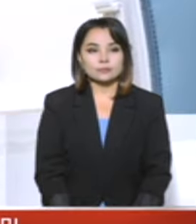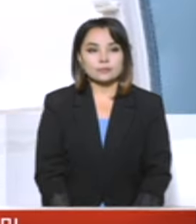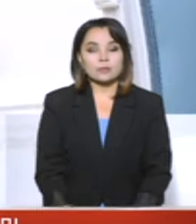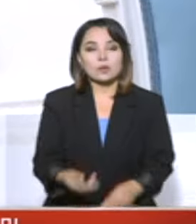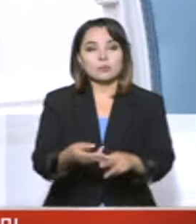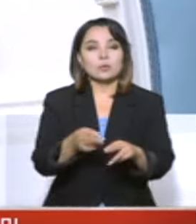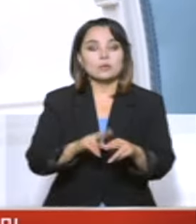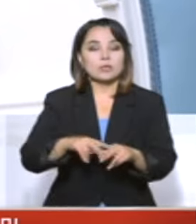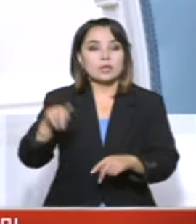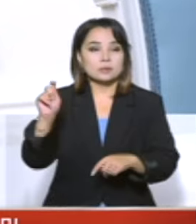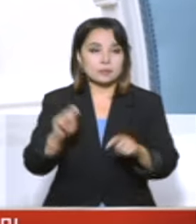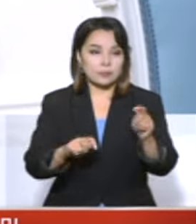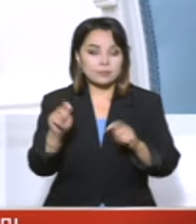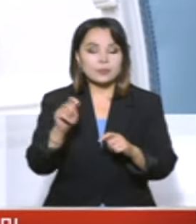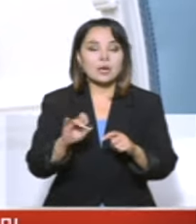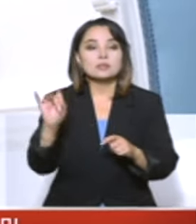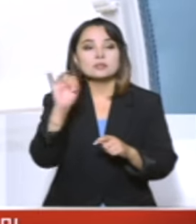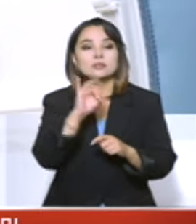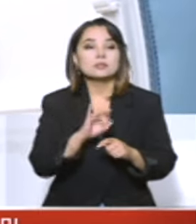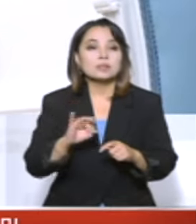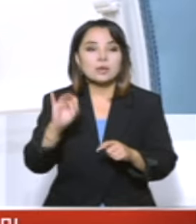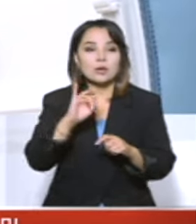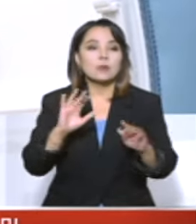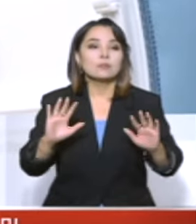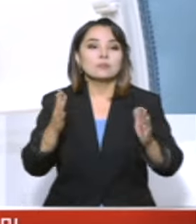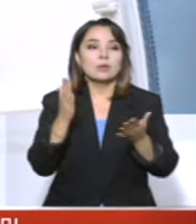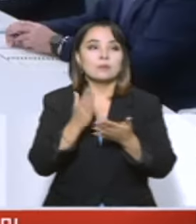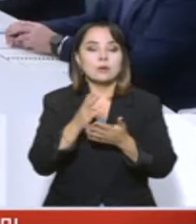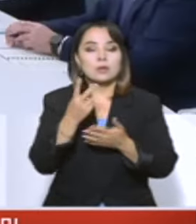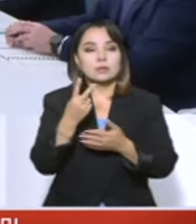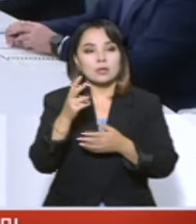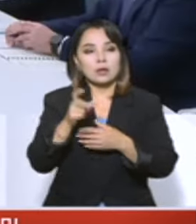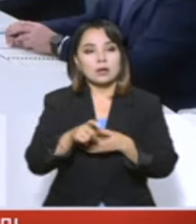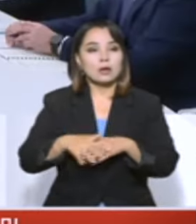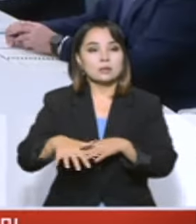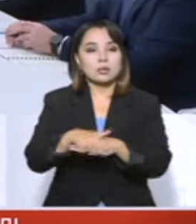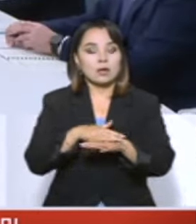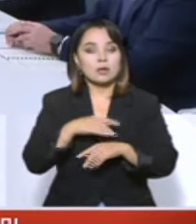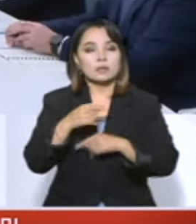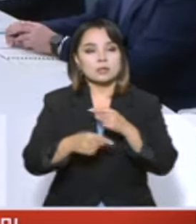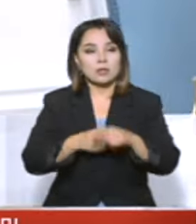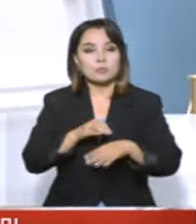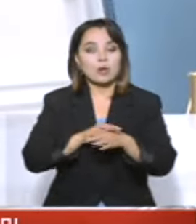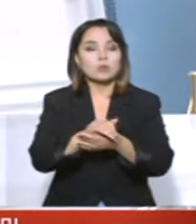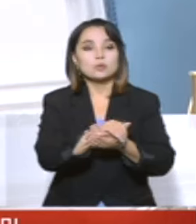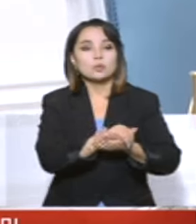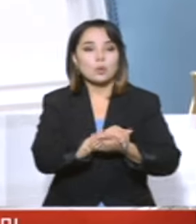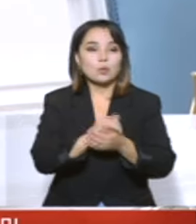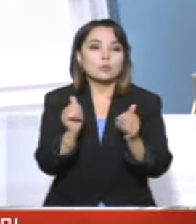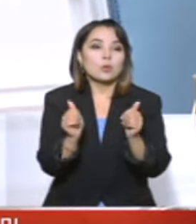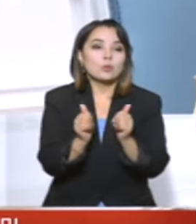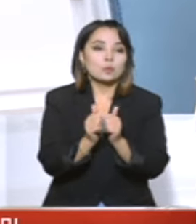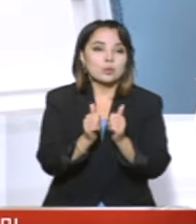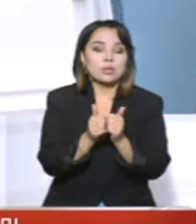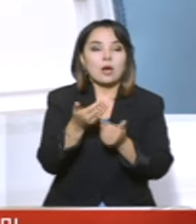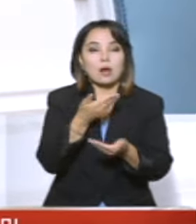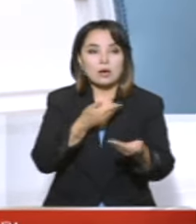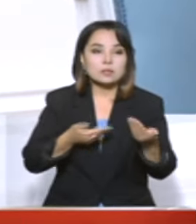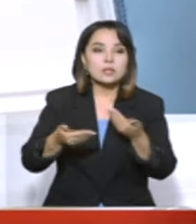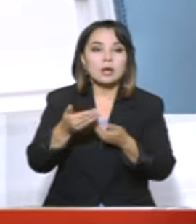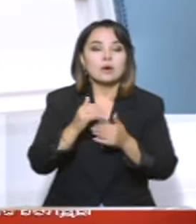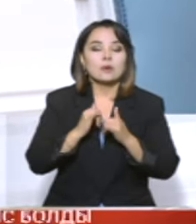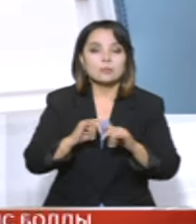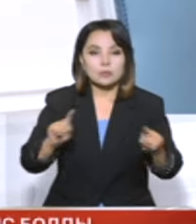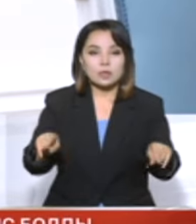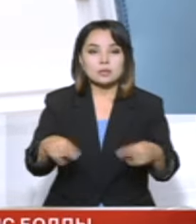Бұл сапар тарихи мәнге ие. Бүгінгі кездесуіміз екі халық арасындағы сан ғасырға жалғасқан достық және тату көршілік қатынастардың тінін нығайта